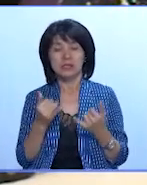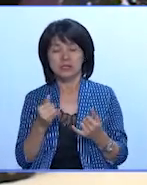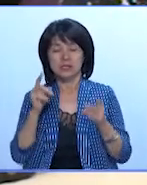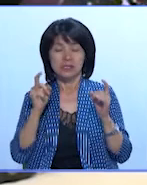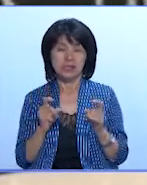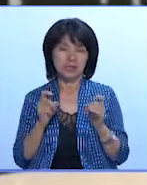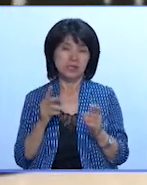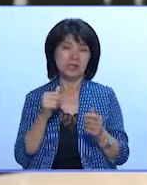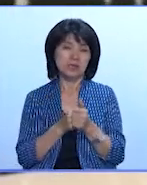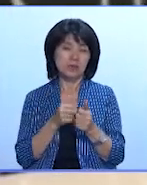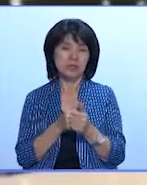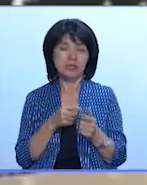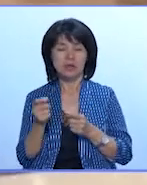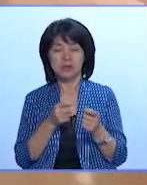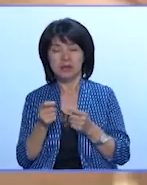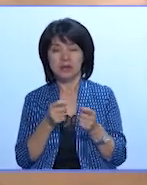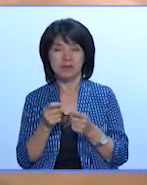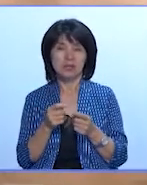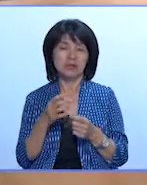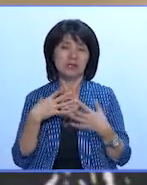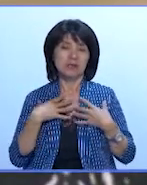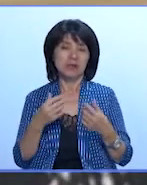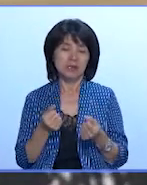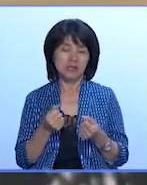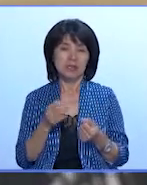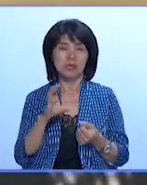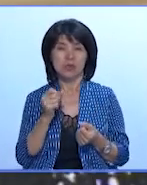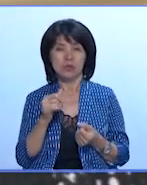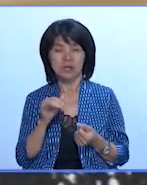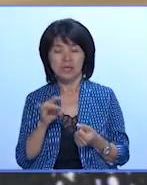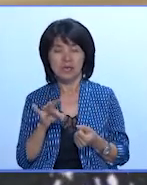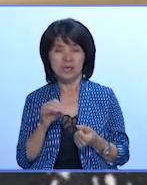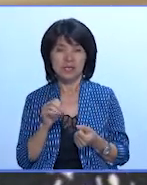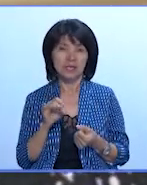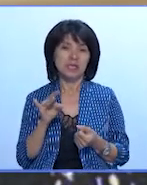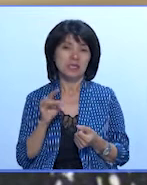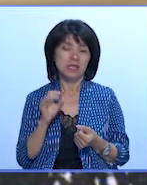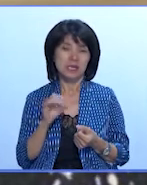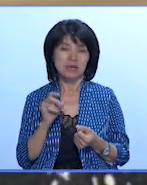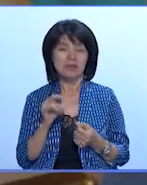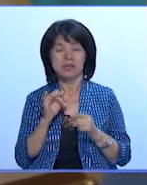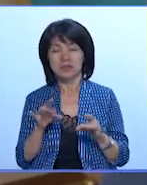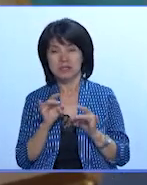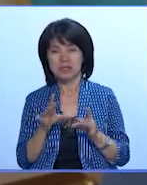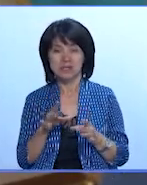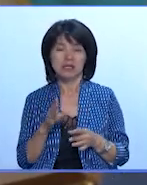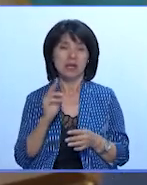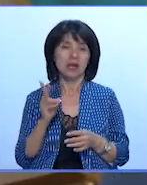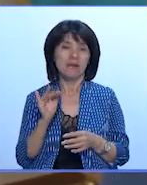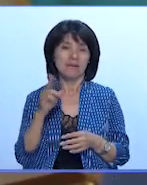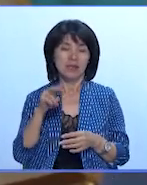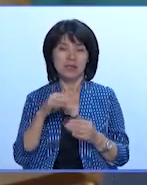заместителя руководителя управления здравоохранения saully арыстан ого рассказала о ситуации пока вид 19 и мерах по стабилизации